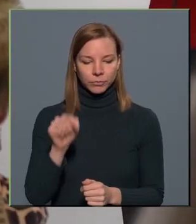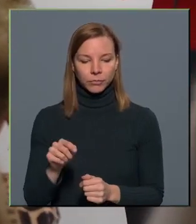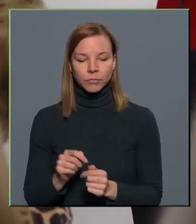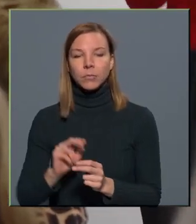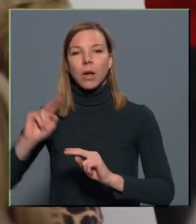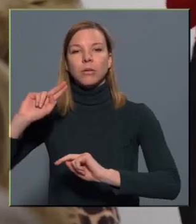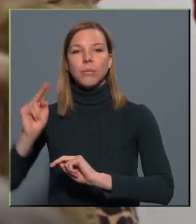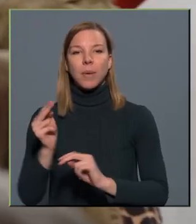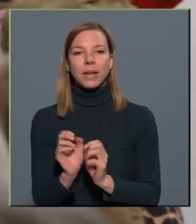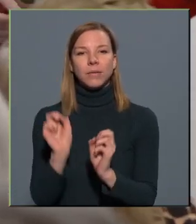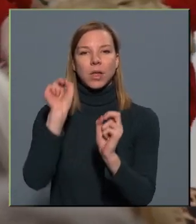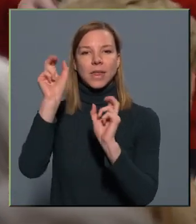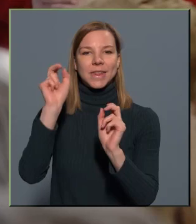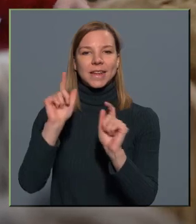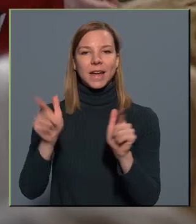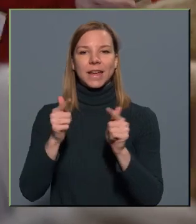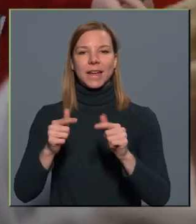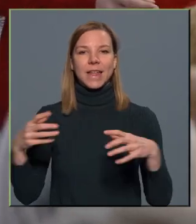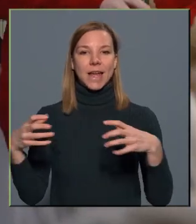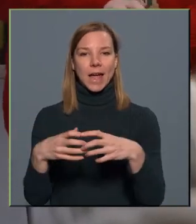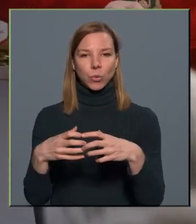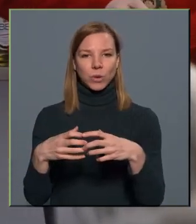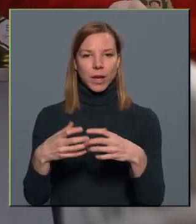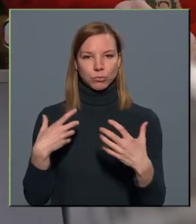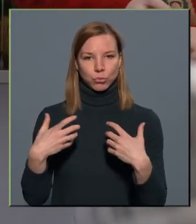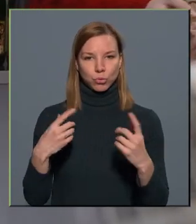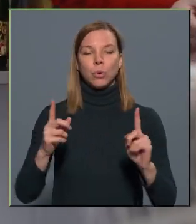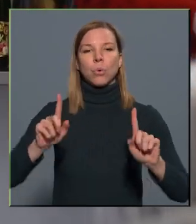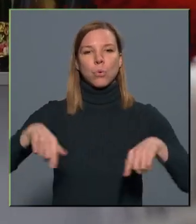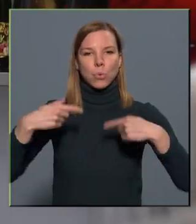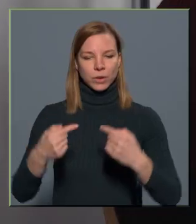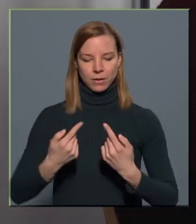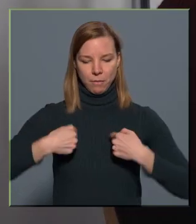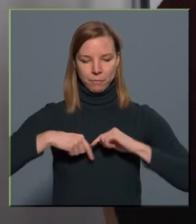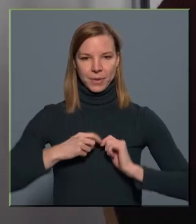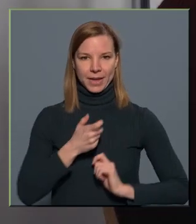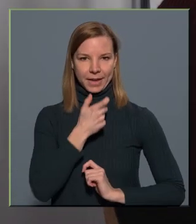énekegyüttes ad egy kis műsort, utána a mi időseink, amivel az előbb említettem, hogy ezzel